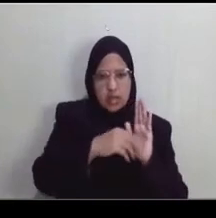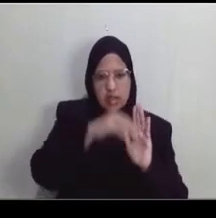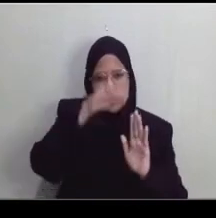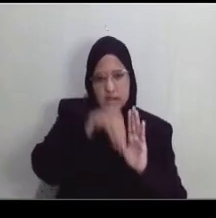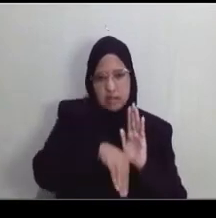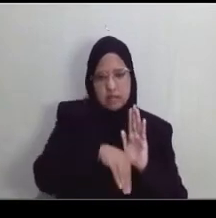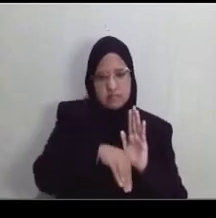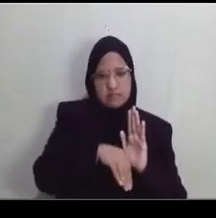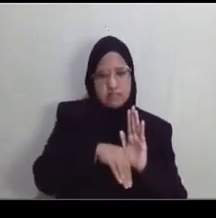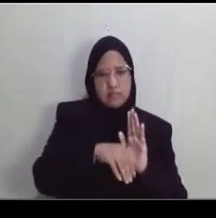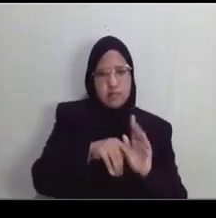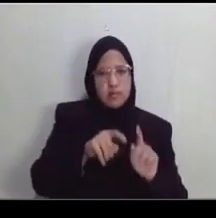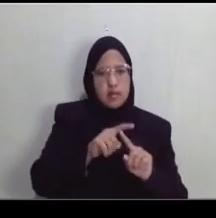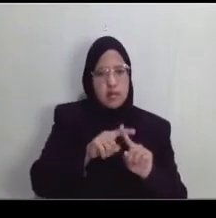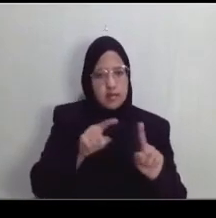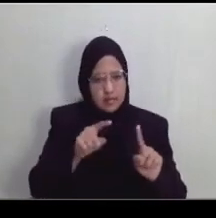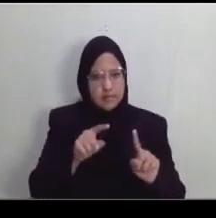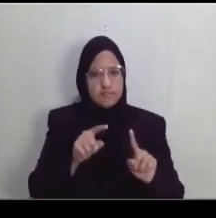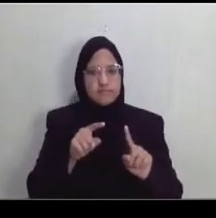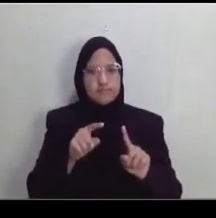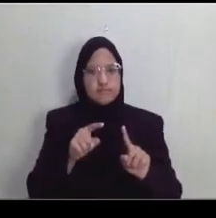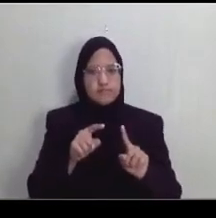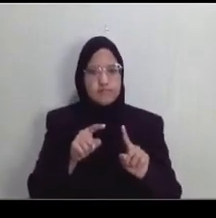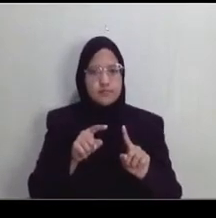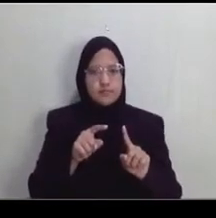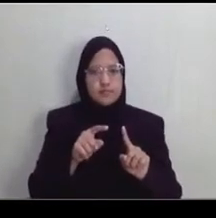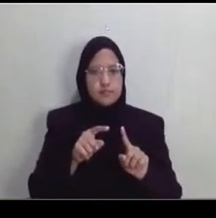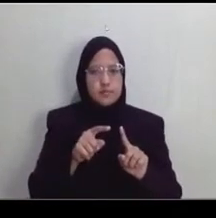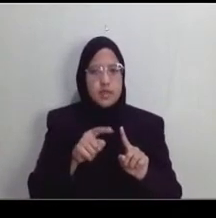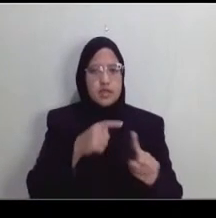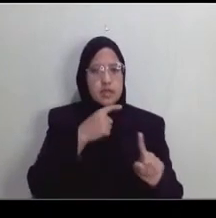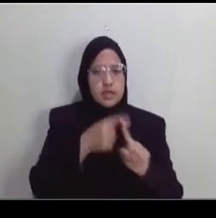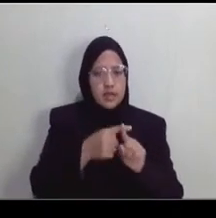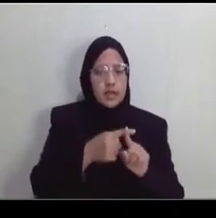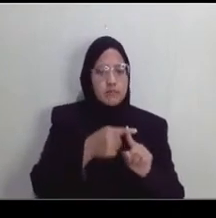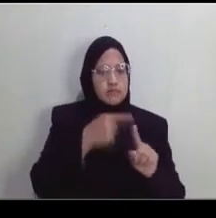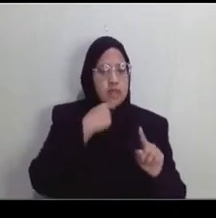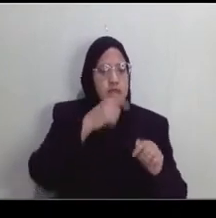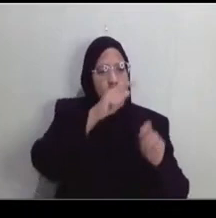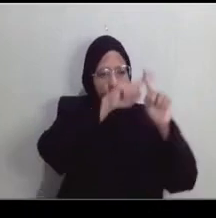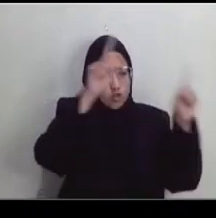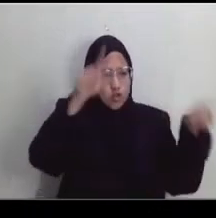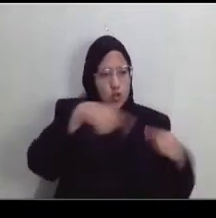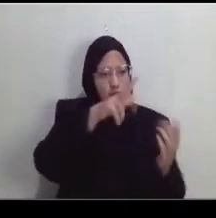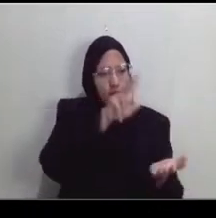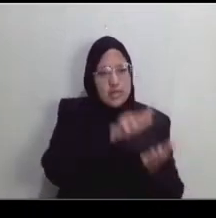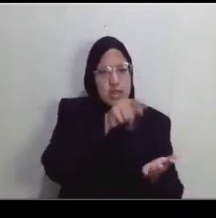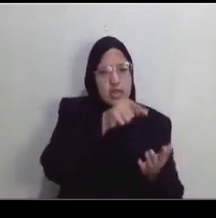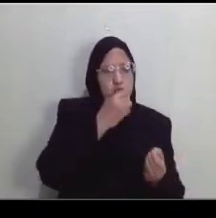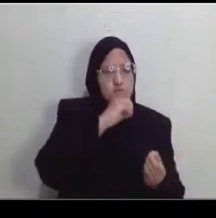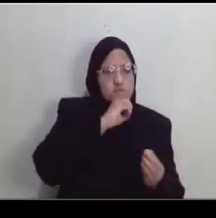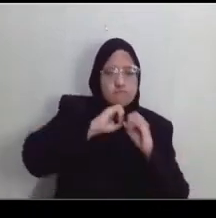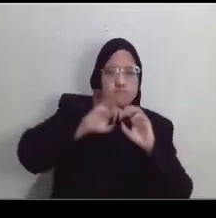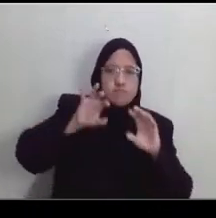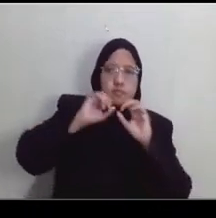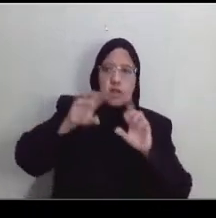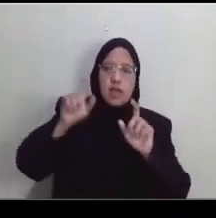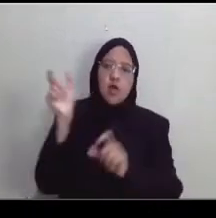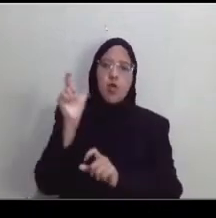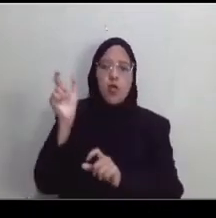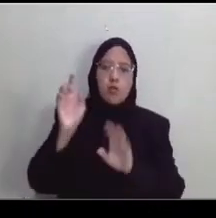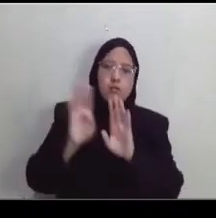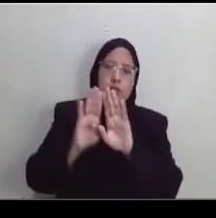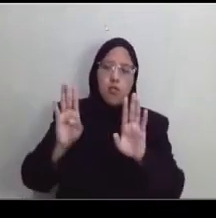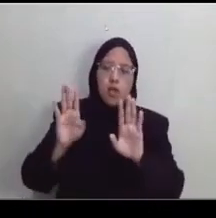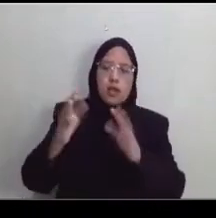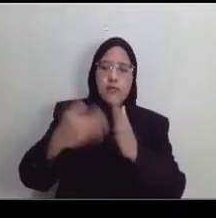ditunjukkan secara terbuka dan disampaikan kepada layak luas dalam sebuah dalam sebuah konferensi pers